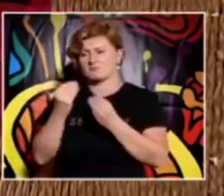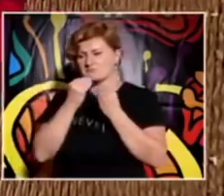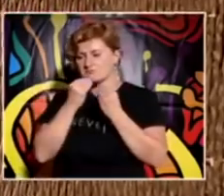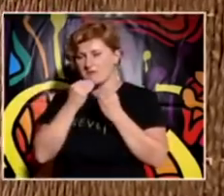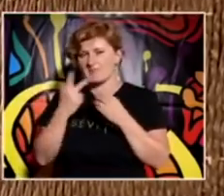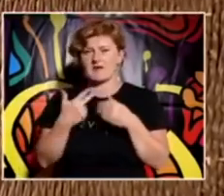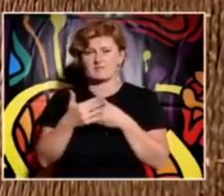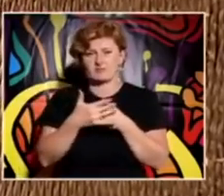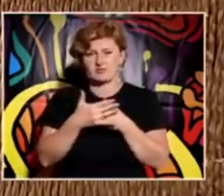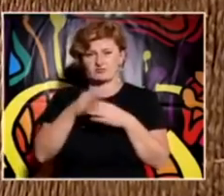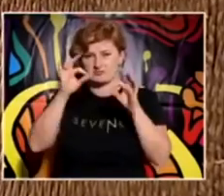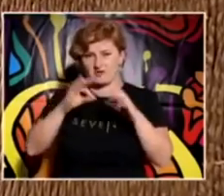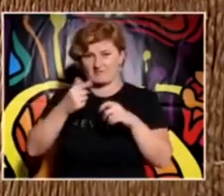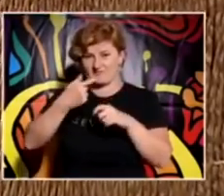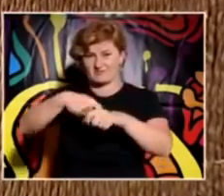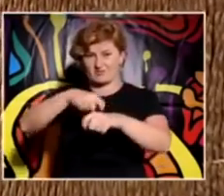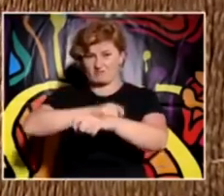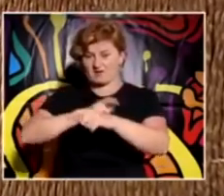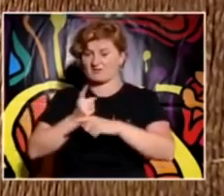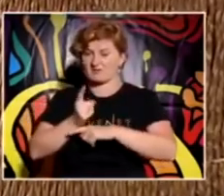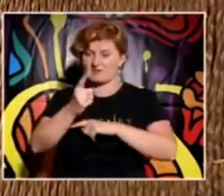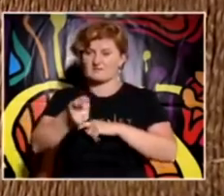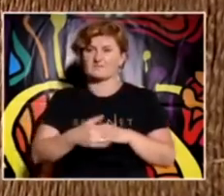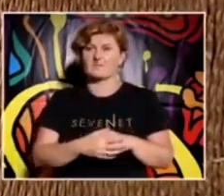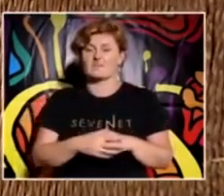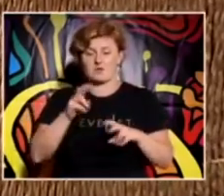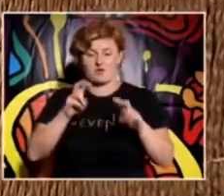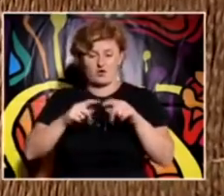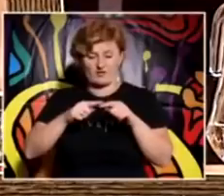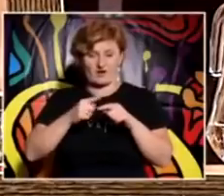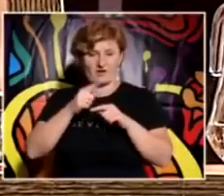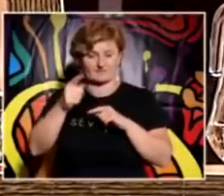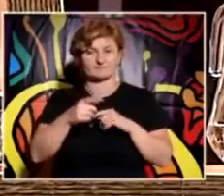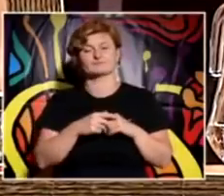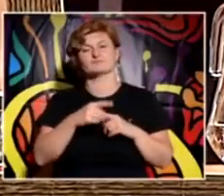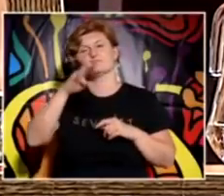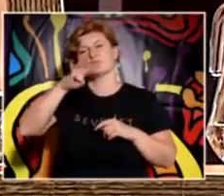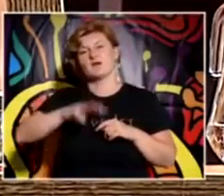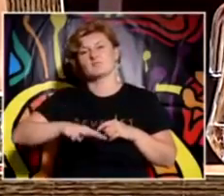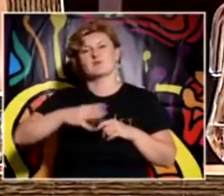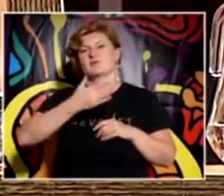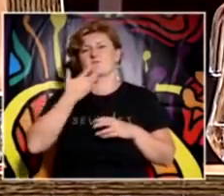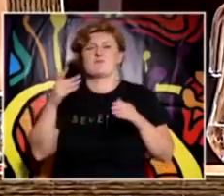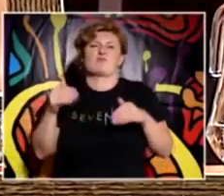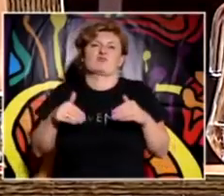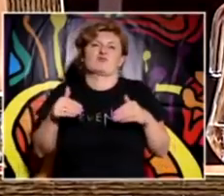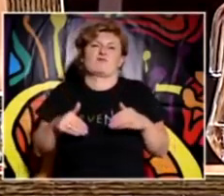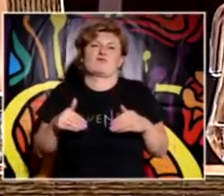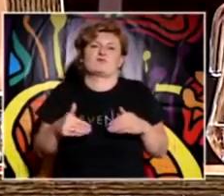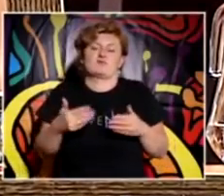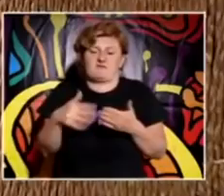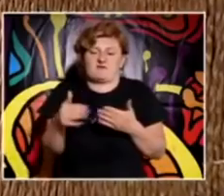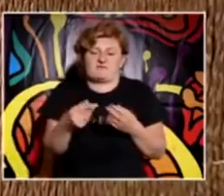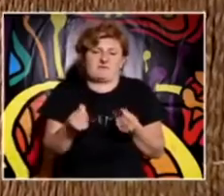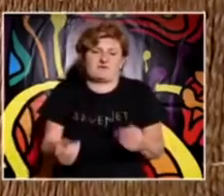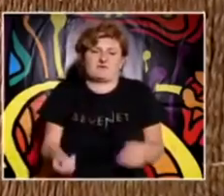uwaga, jakieś 200 km od hotelu, więc absolutnie przez te 4 miesiące nie ma nawet możliwości nic wydać.